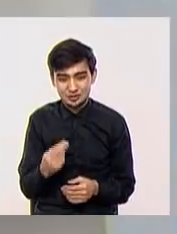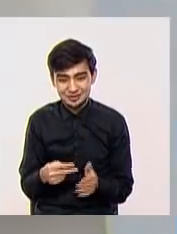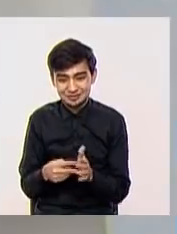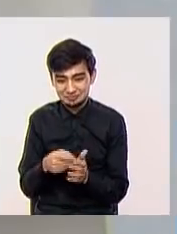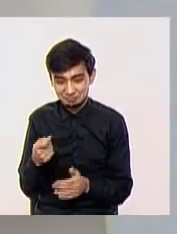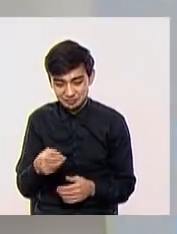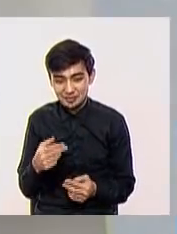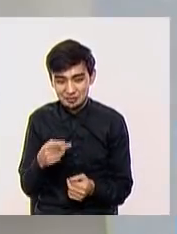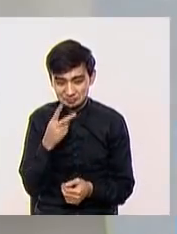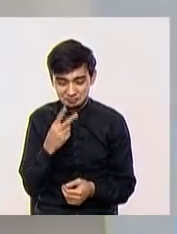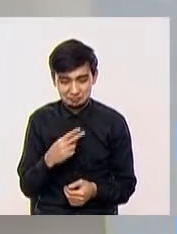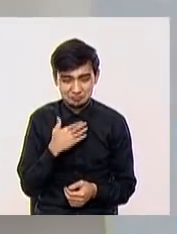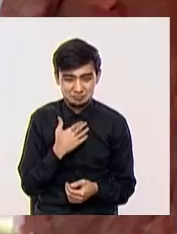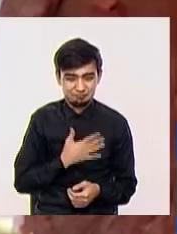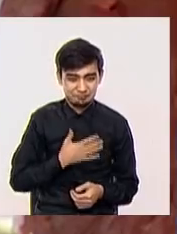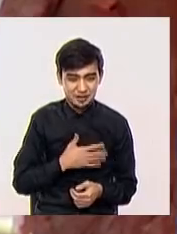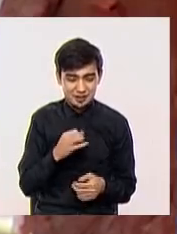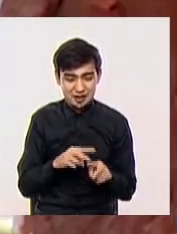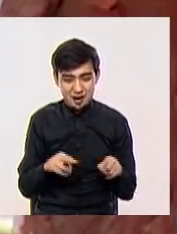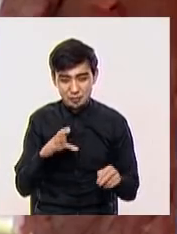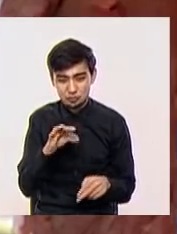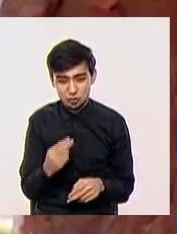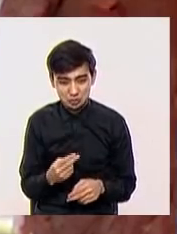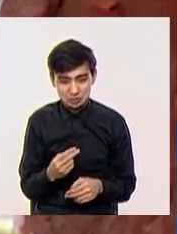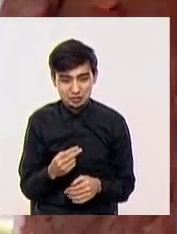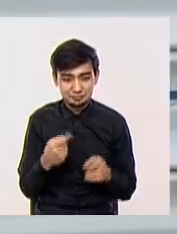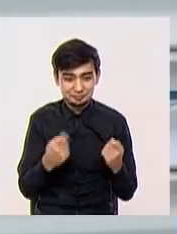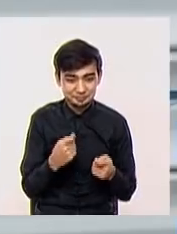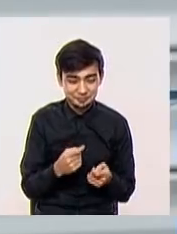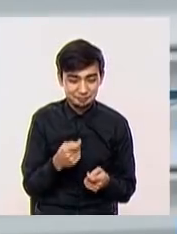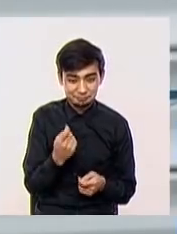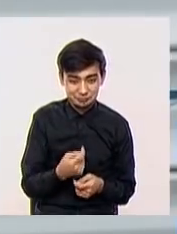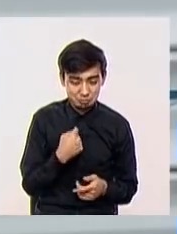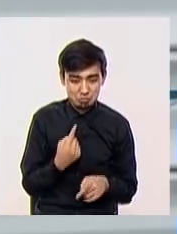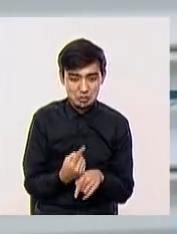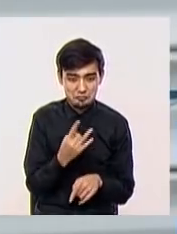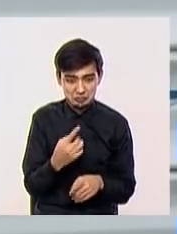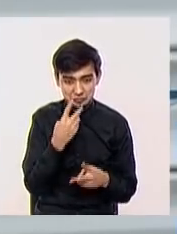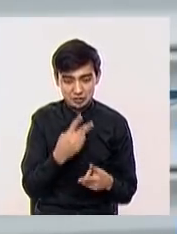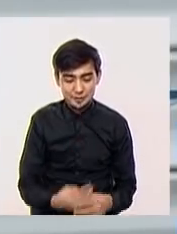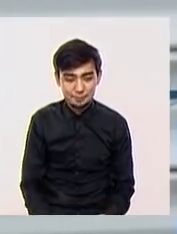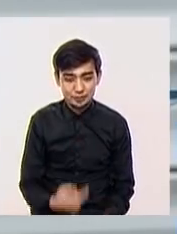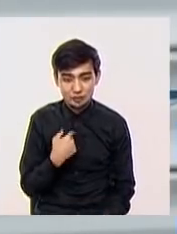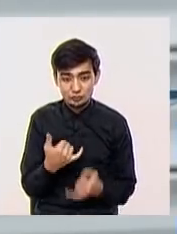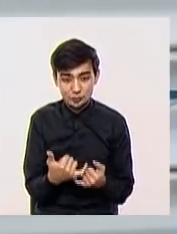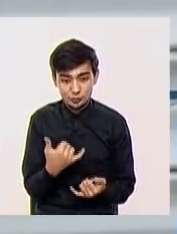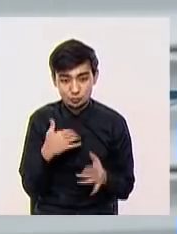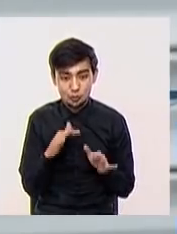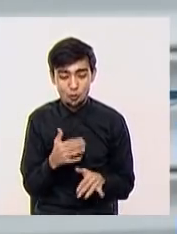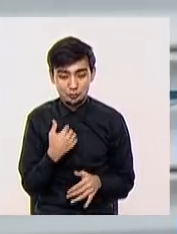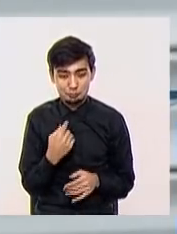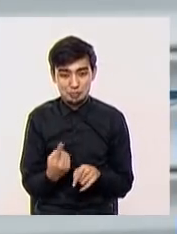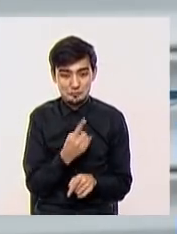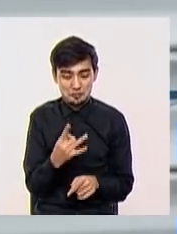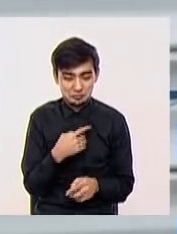цене. Некоторые рассказывают, что впервые видят такую социальную лавку. Так, вот сегодня я, например, увидела эту точку